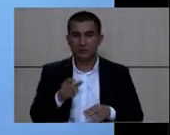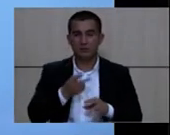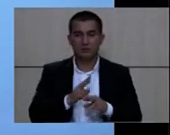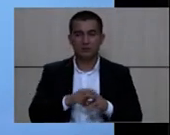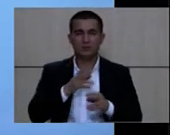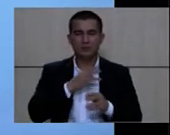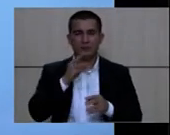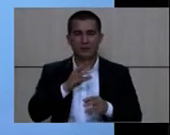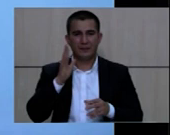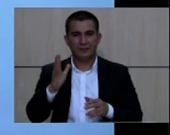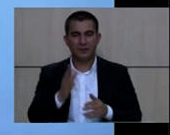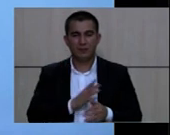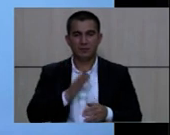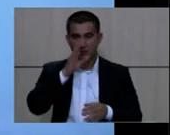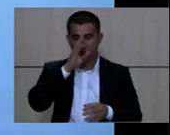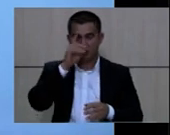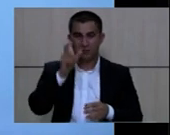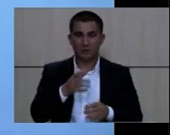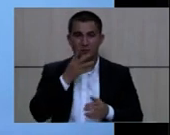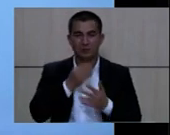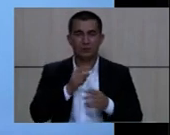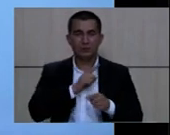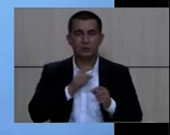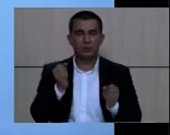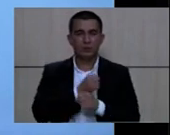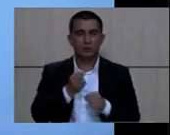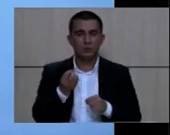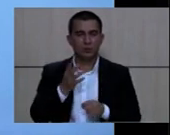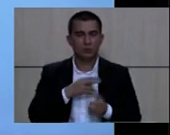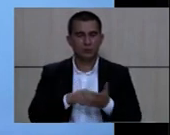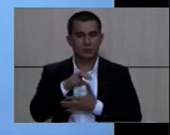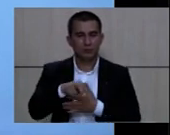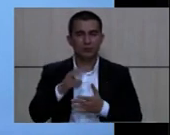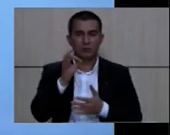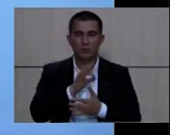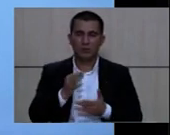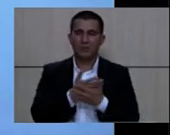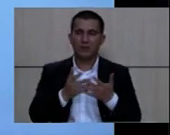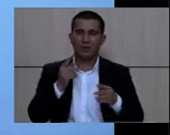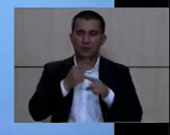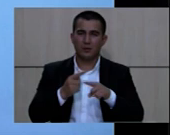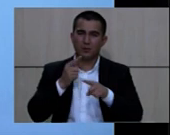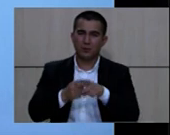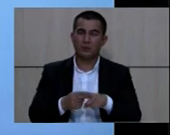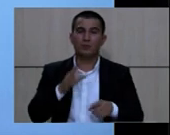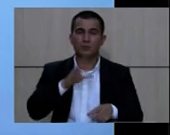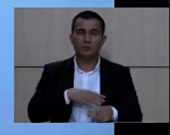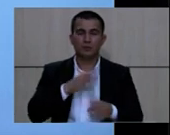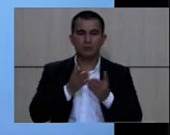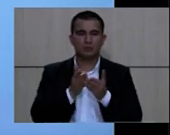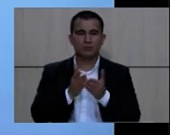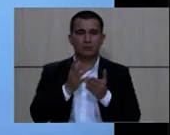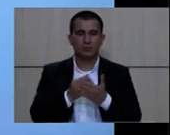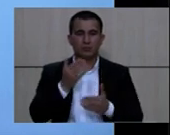belgilaganmiz. Ko'paytiramiz. Bolaning tezligiga VB deb belgilaganmiz. Qo'shamiz. Qayiqning